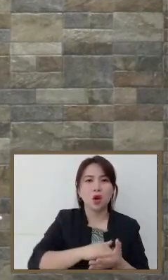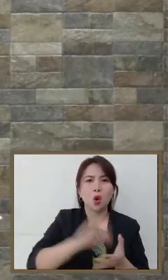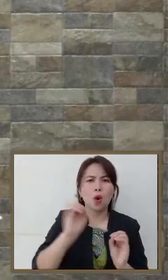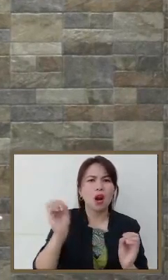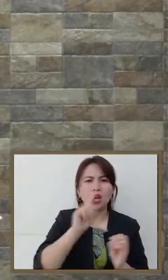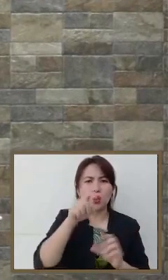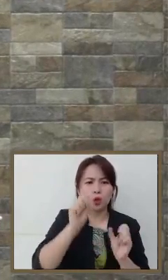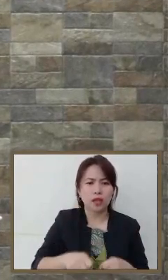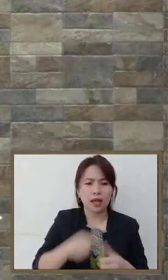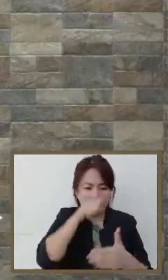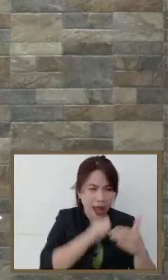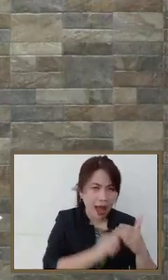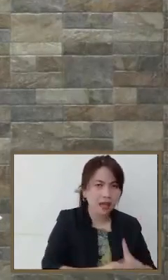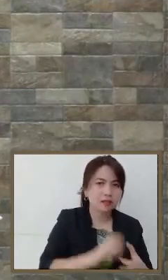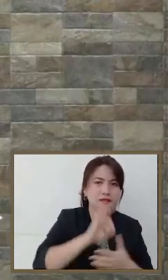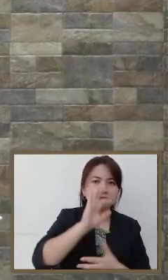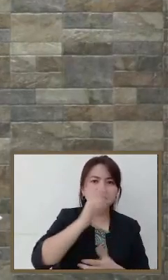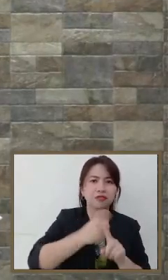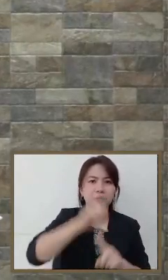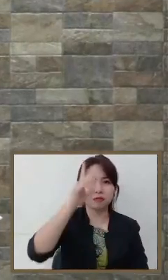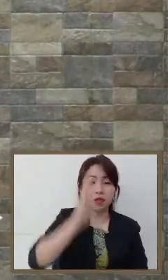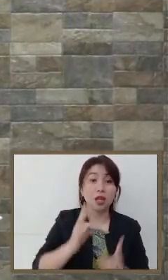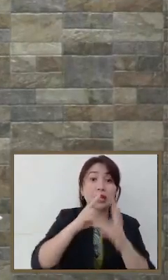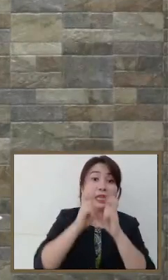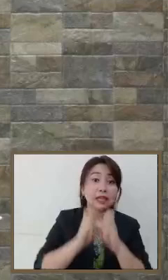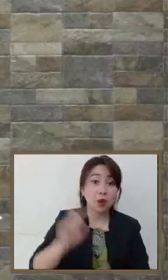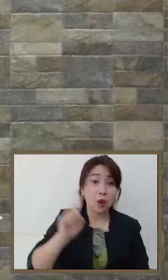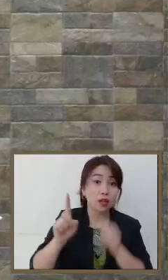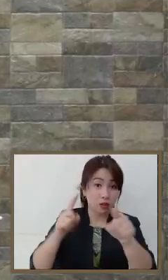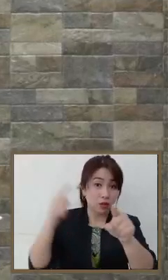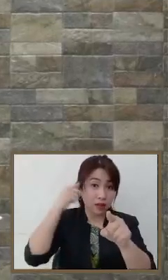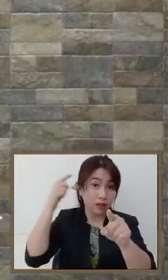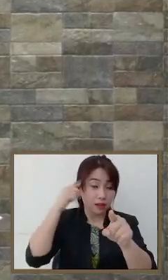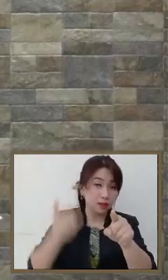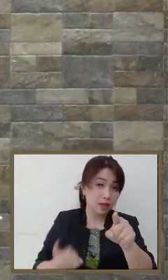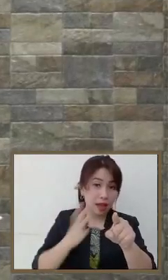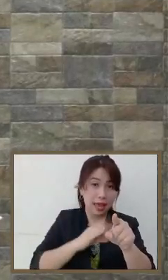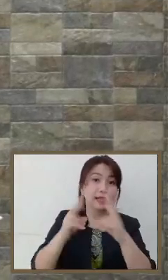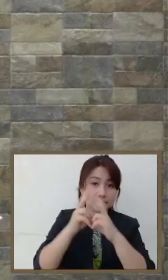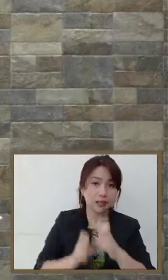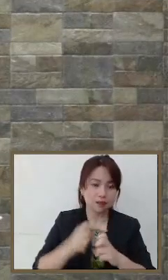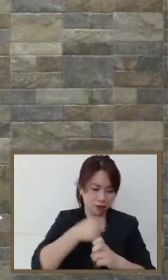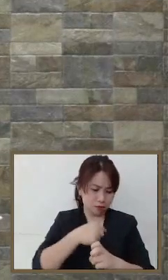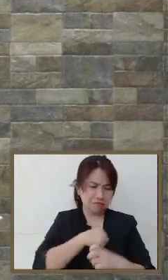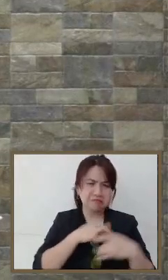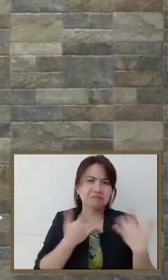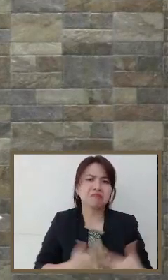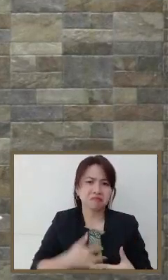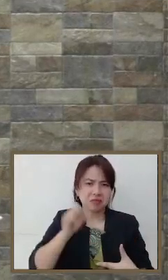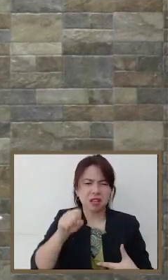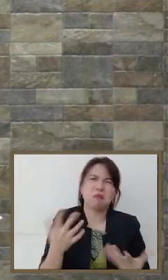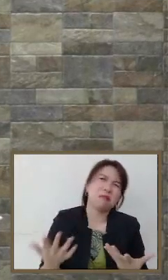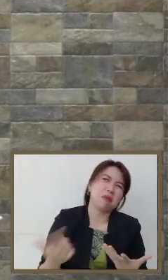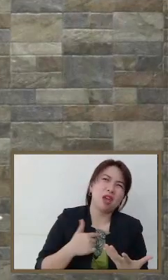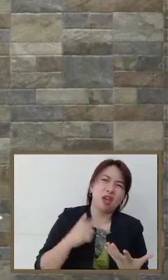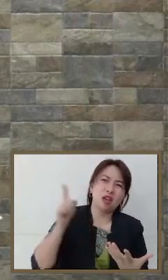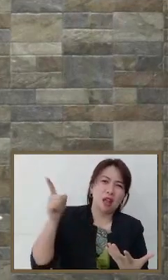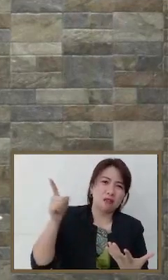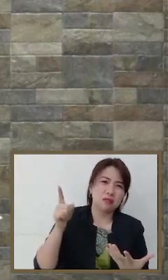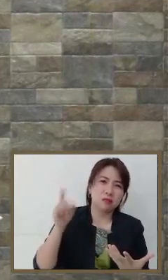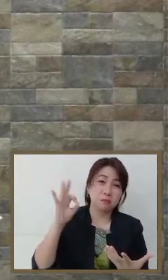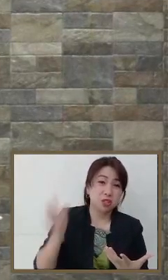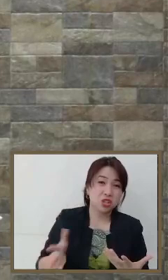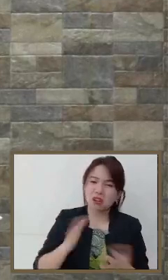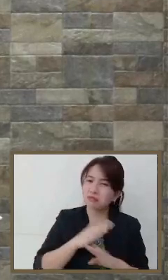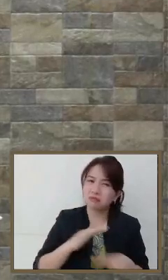even the condition of your mind Alam ng Diyos and even the condition of your heart maaring hindi na yan alam ni brother RG hindi na yan alam ng ating